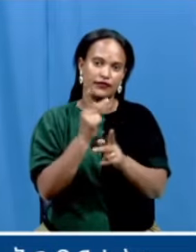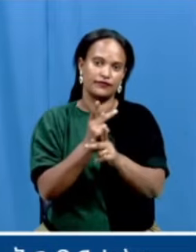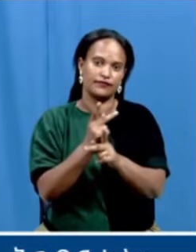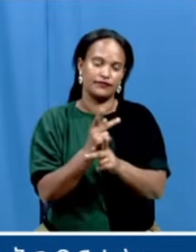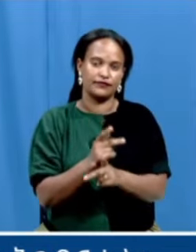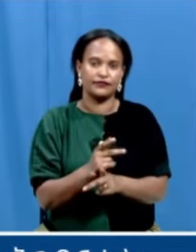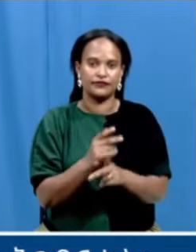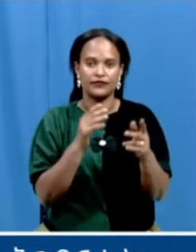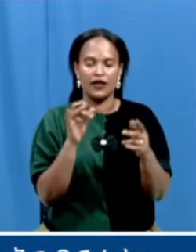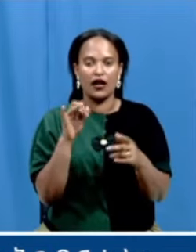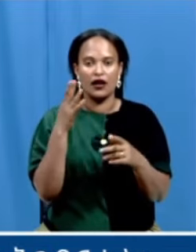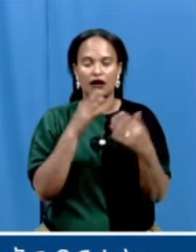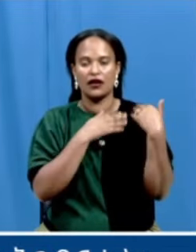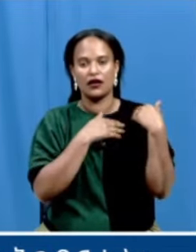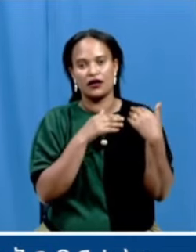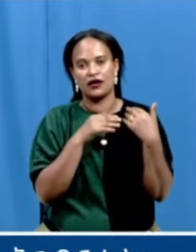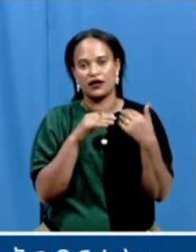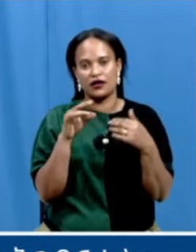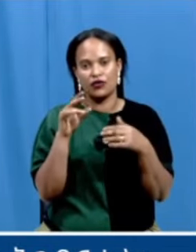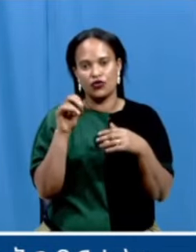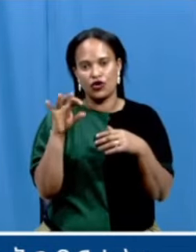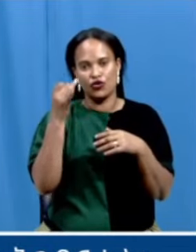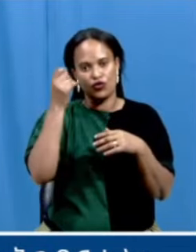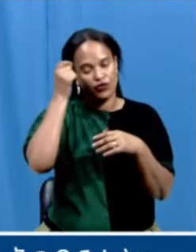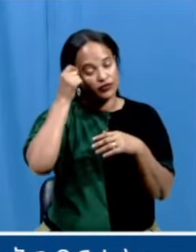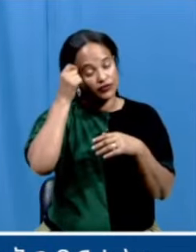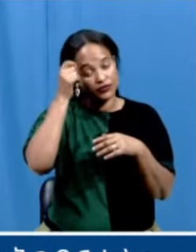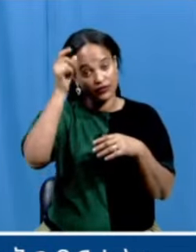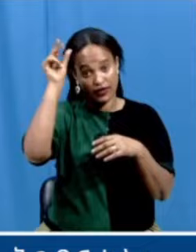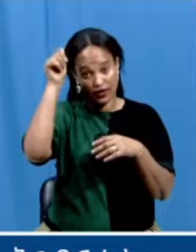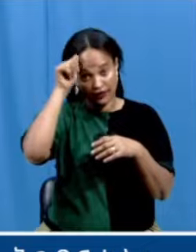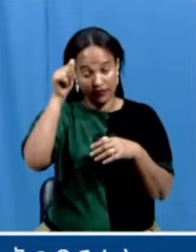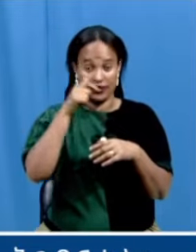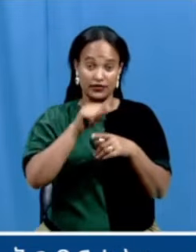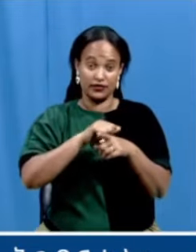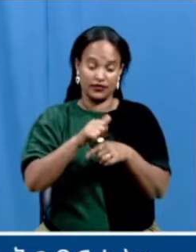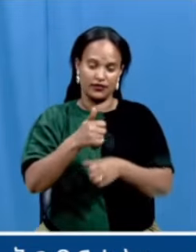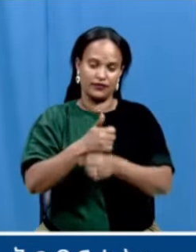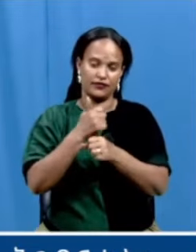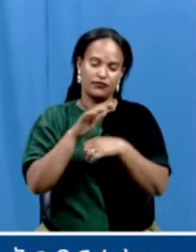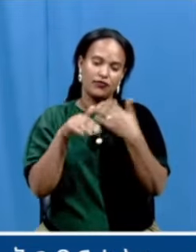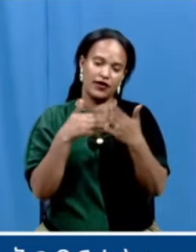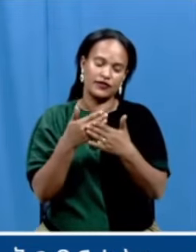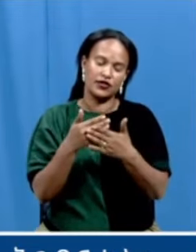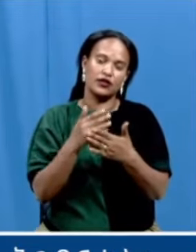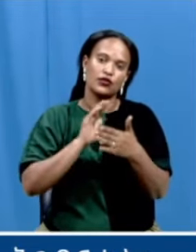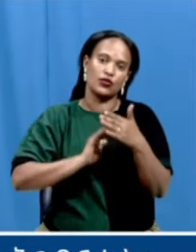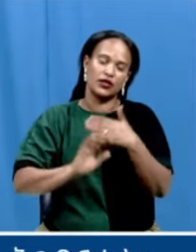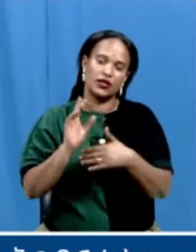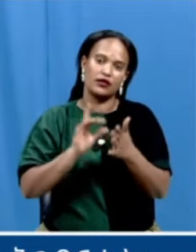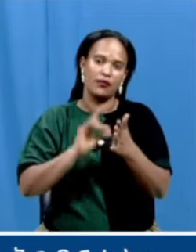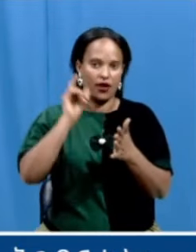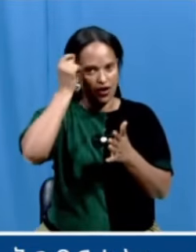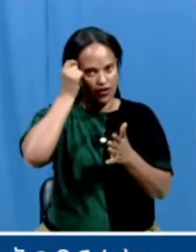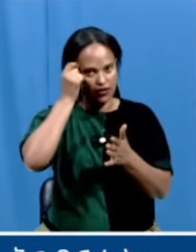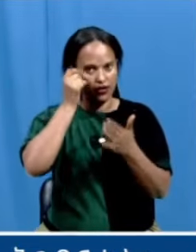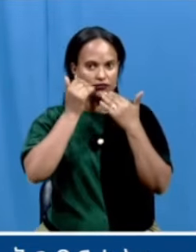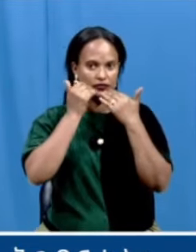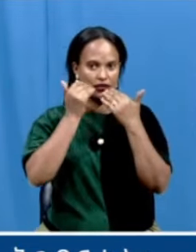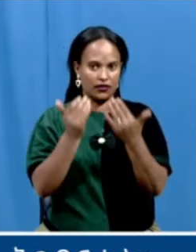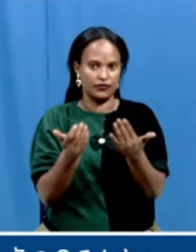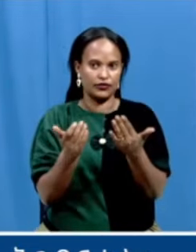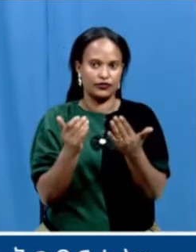እዩ ሓለቓ ጋንታ ወልዋል ዩኒቨርስቲ ዓዲግራት ኤፍሬም ሃይለማርያም ንኣባላት ኣሰልጠንትን ደገፍትን ብሓፈሻ ንተወለድቲ ከተማ ዓዲግራት ኣመስጊኑ